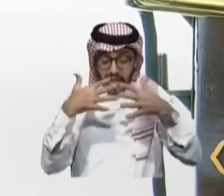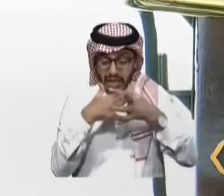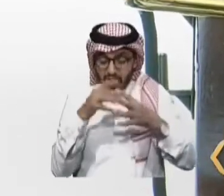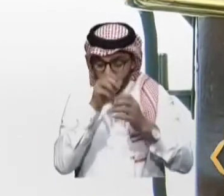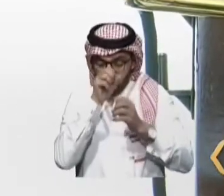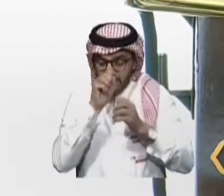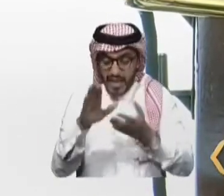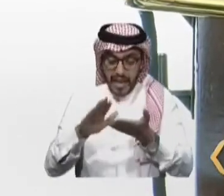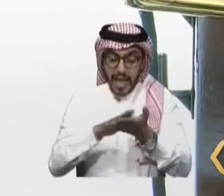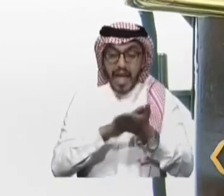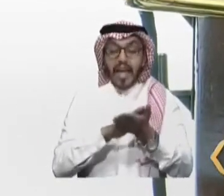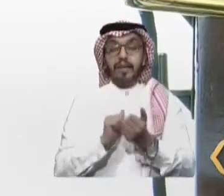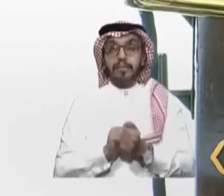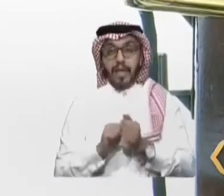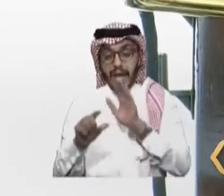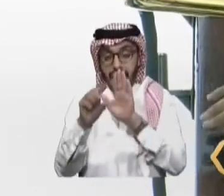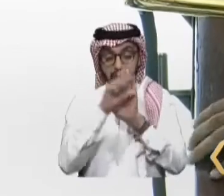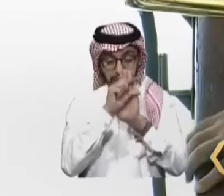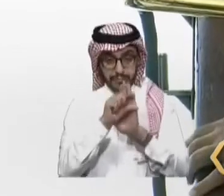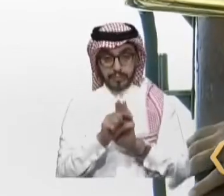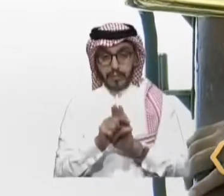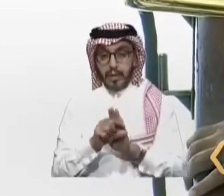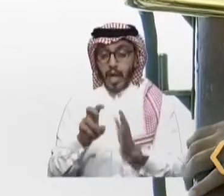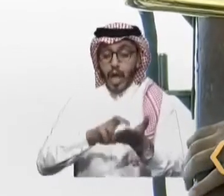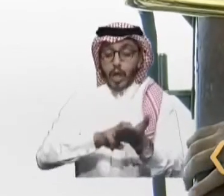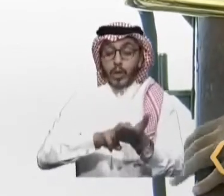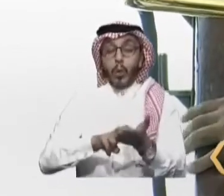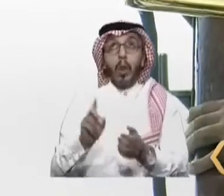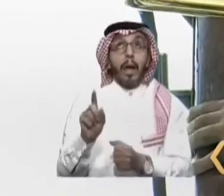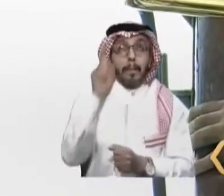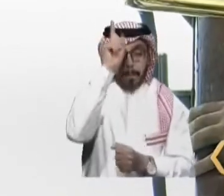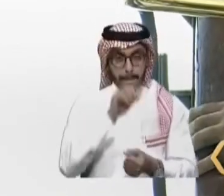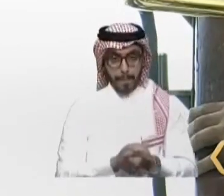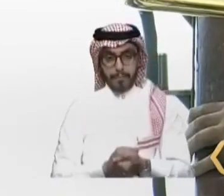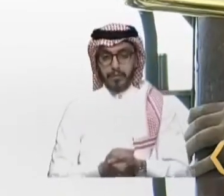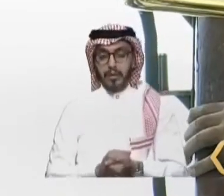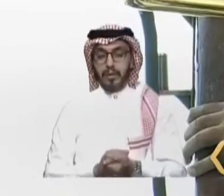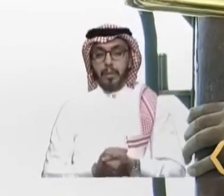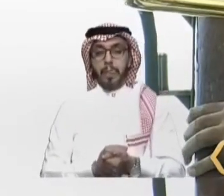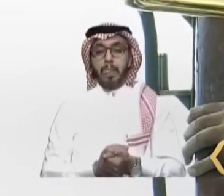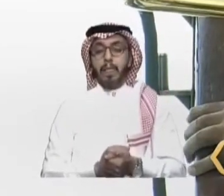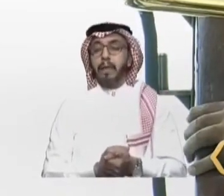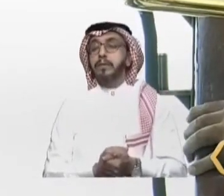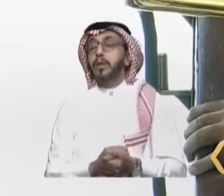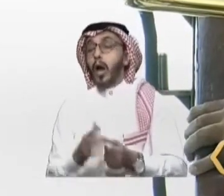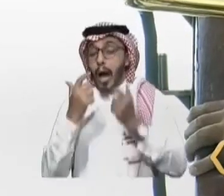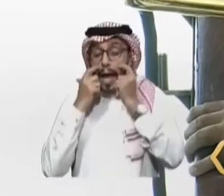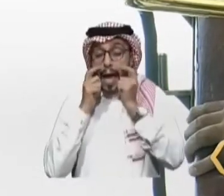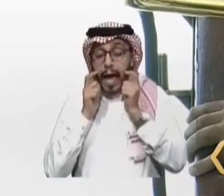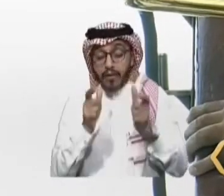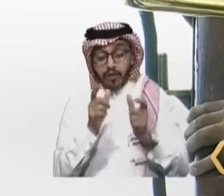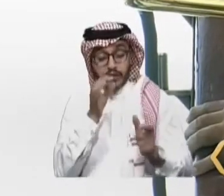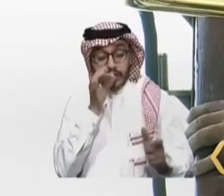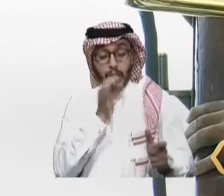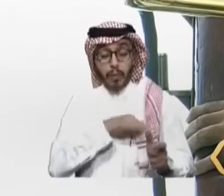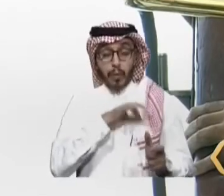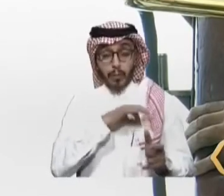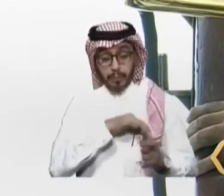الأرض، الآية. فاتقوا الله عباد الله، واجعلوا من الحرص على ما